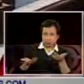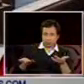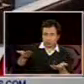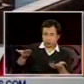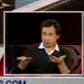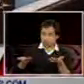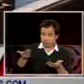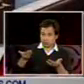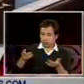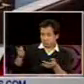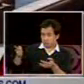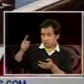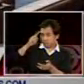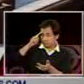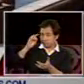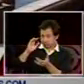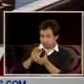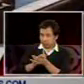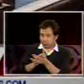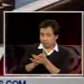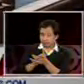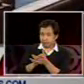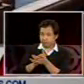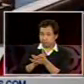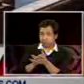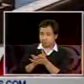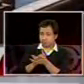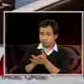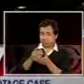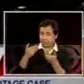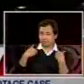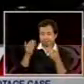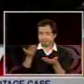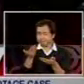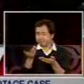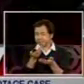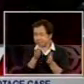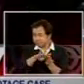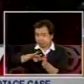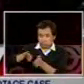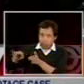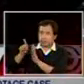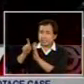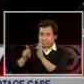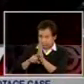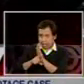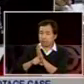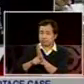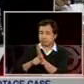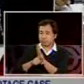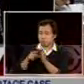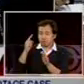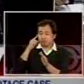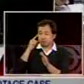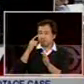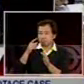na itong devoid of all the legal and technical aspects, nasusunod pa naman ito sa tingin ninyo? Nasusunod